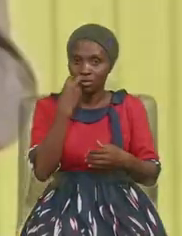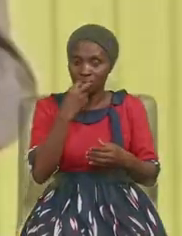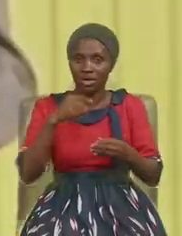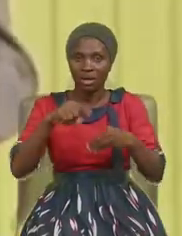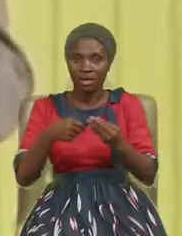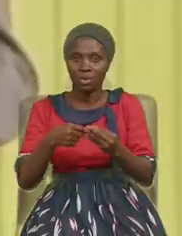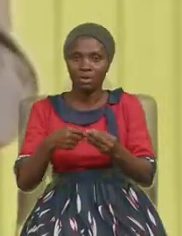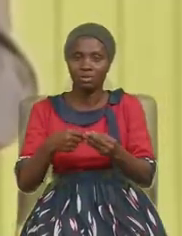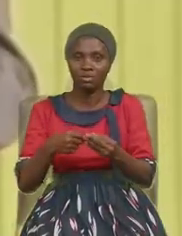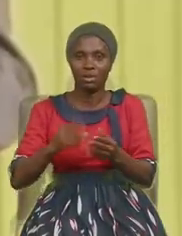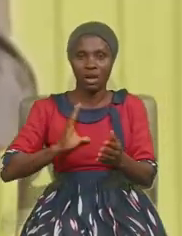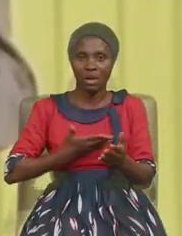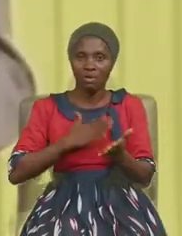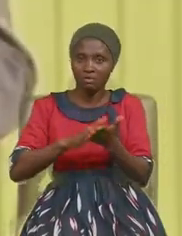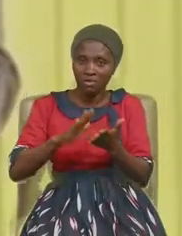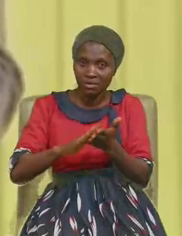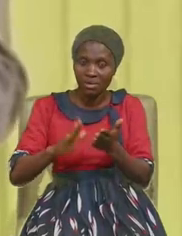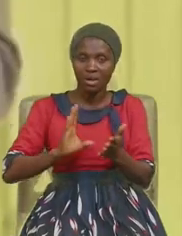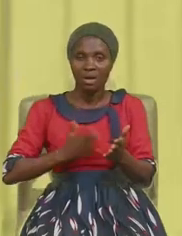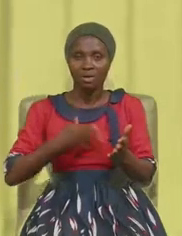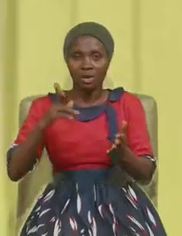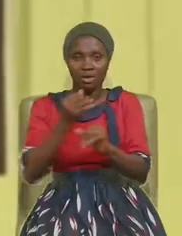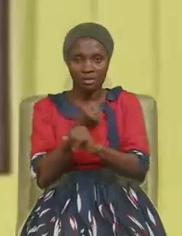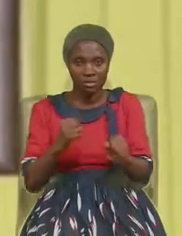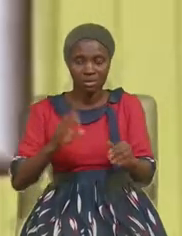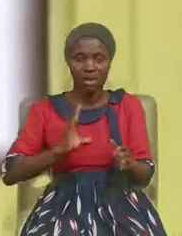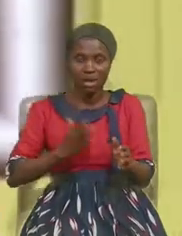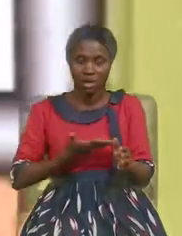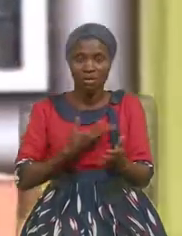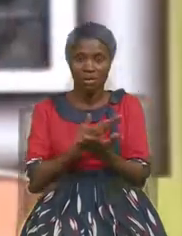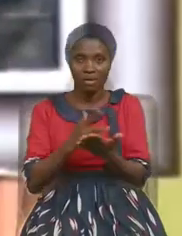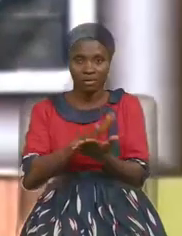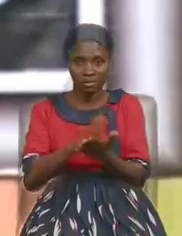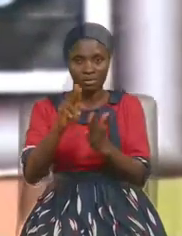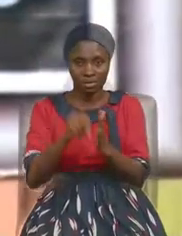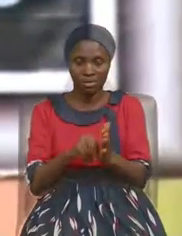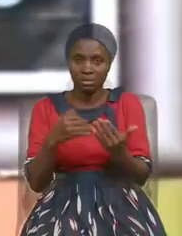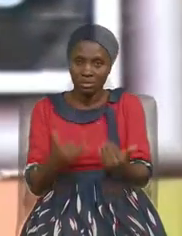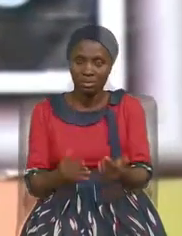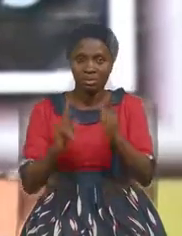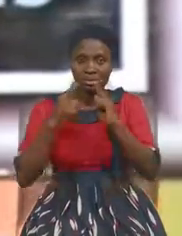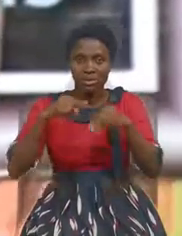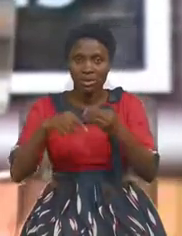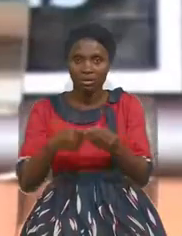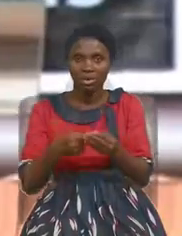de notre rédemption, de notre justice. Maintenant, il parle de sa résurrection.